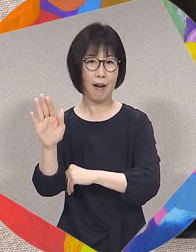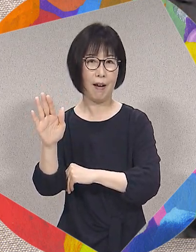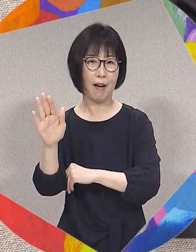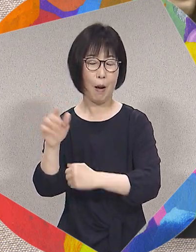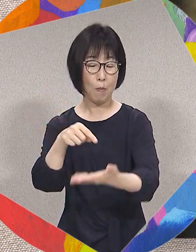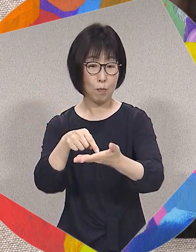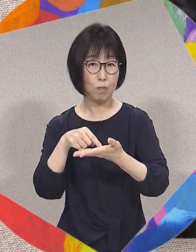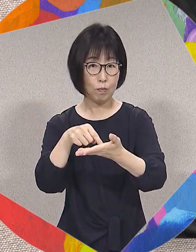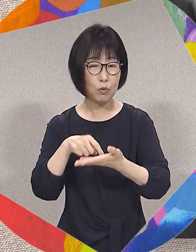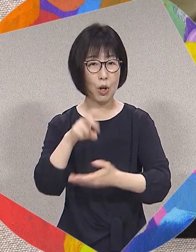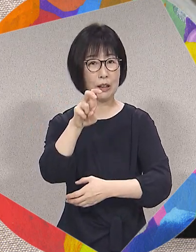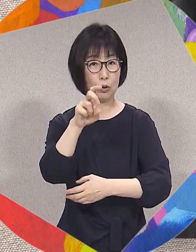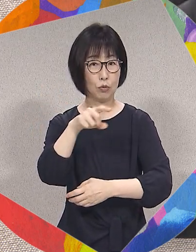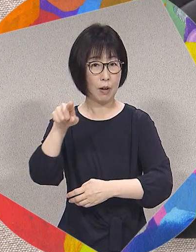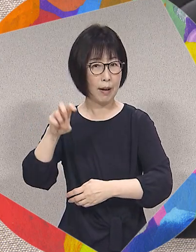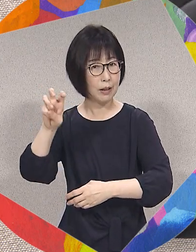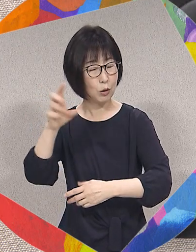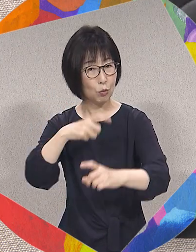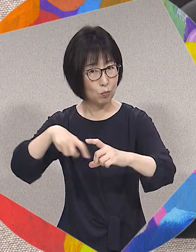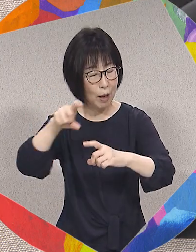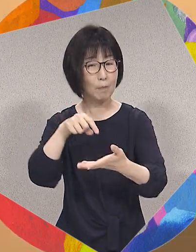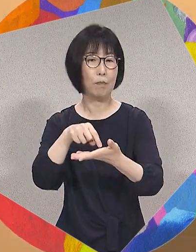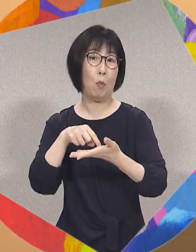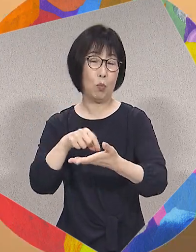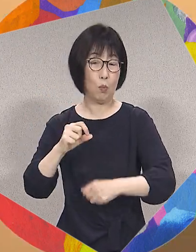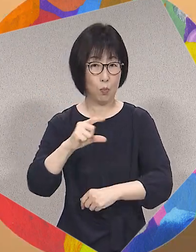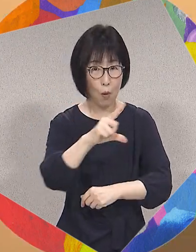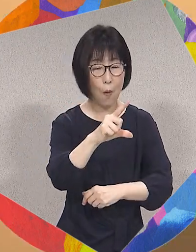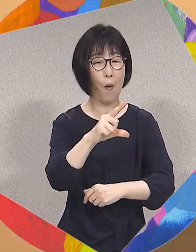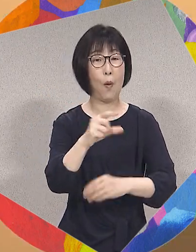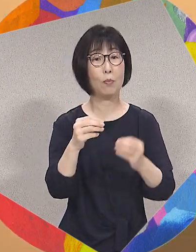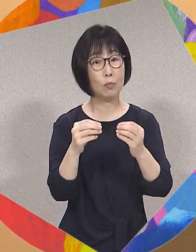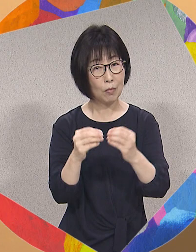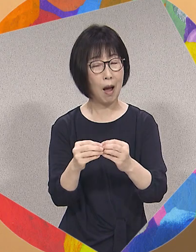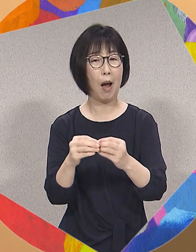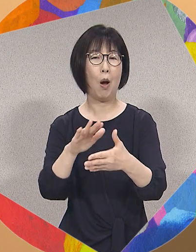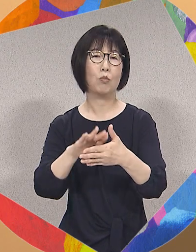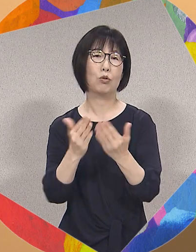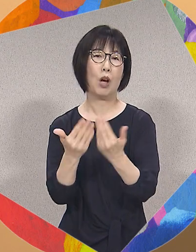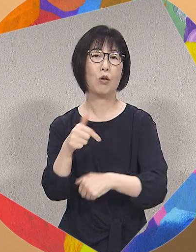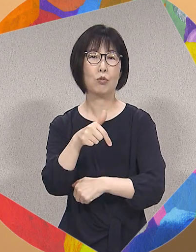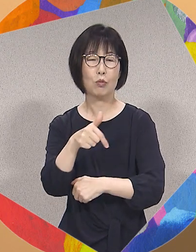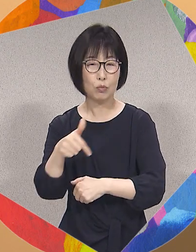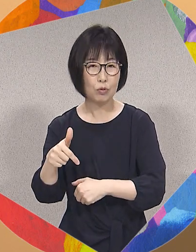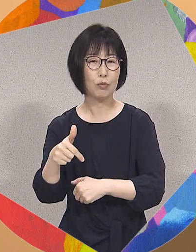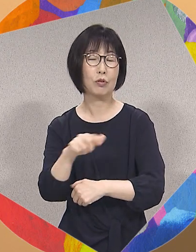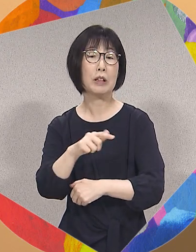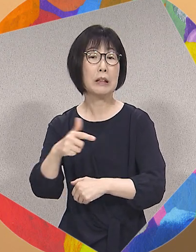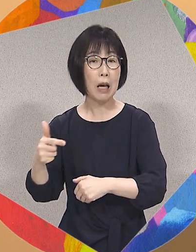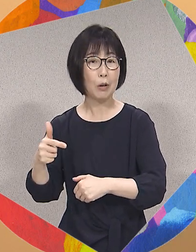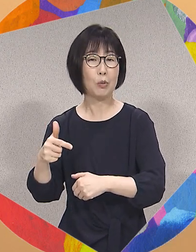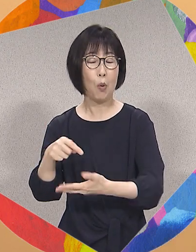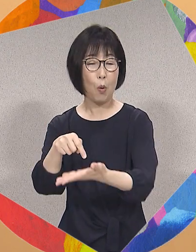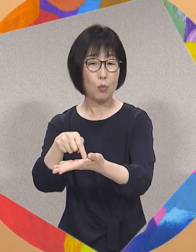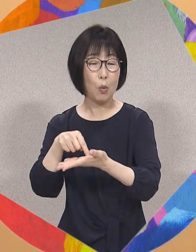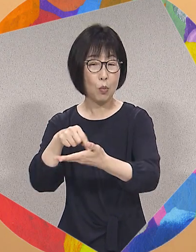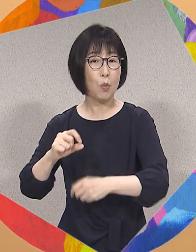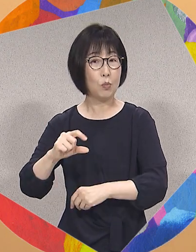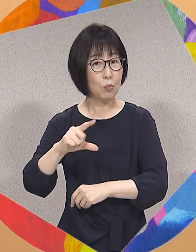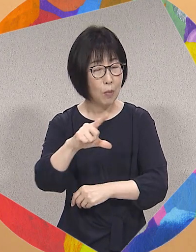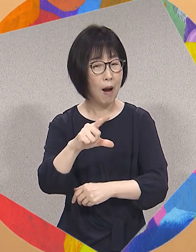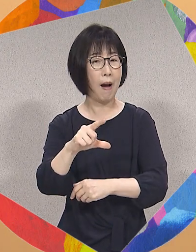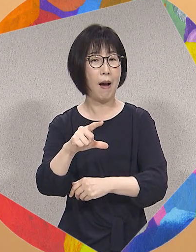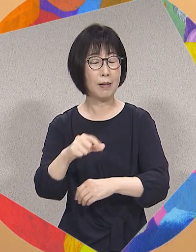という状態となりました。で、その人気もありまして、文学部も含めて、人気を回復してきたっていうのがこの学園